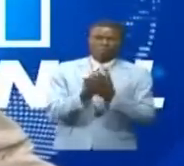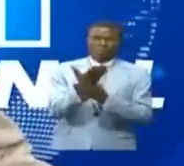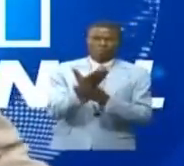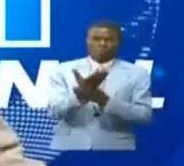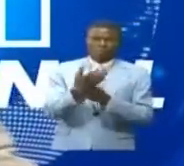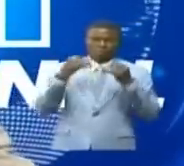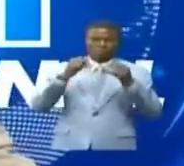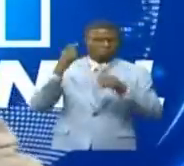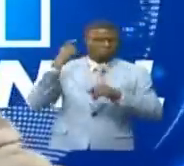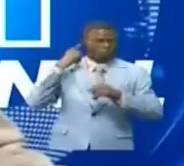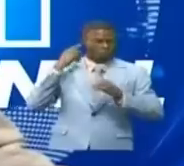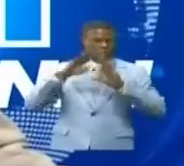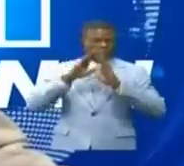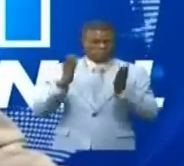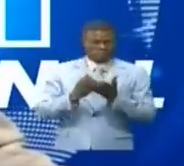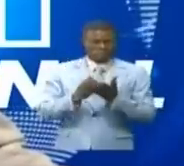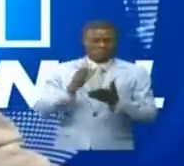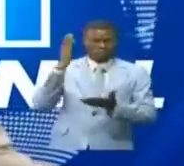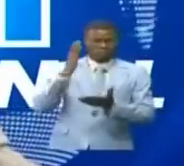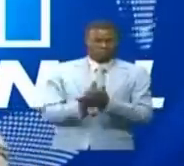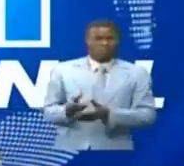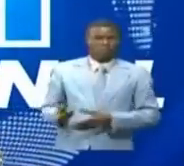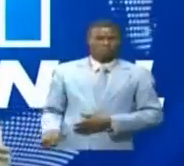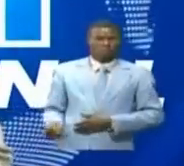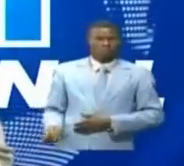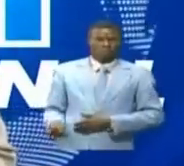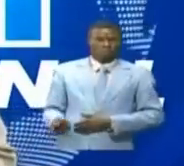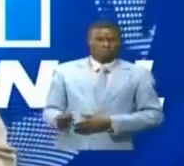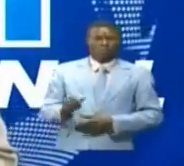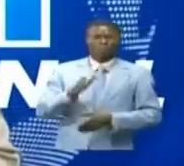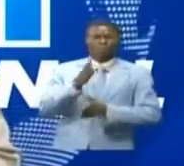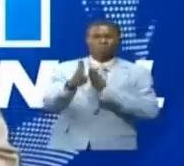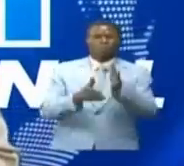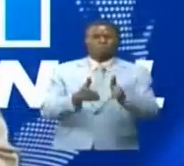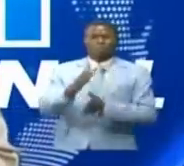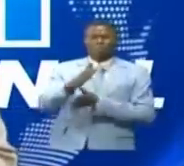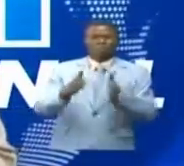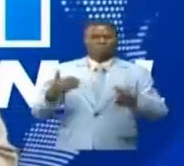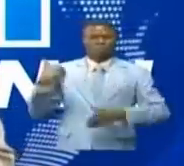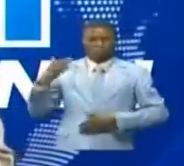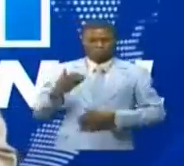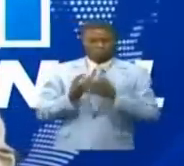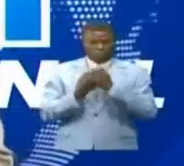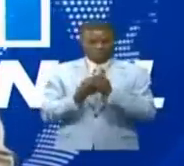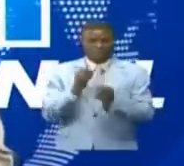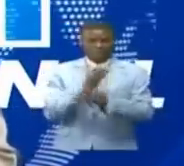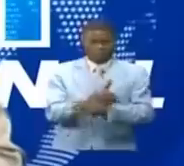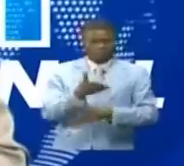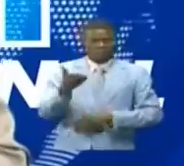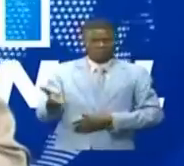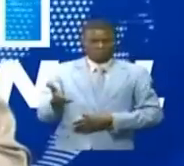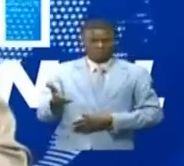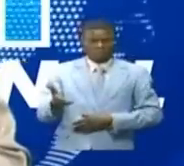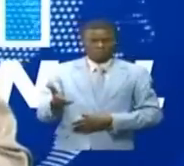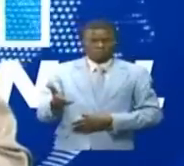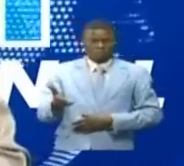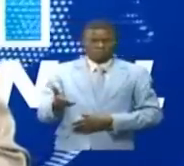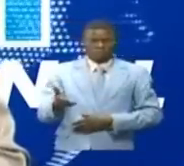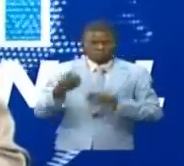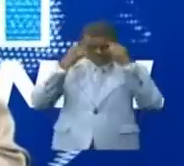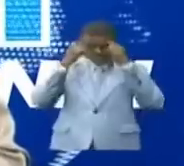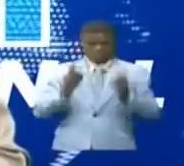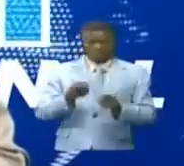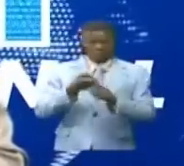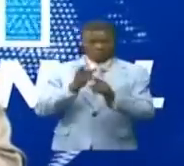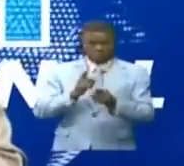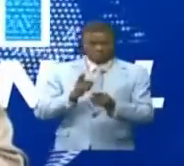les informations liées à la lutte contre la corruption et le détournement des deniers publics sera bientôt mis en place. C'est la décision